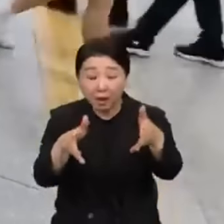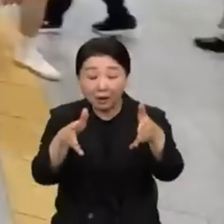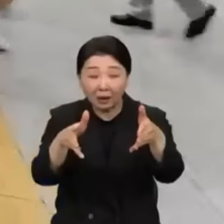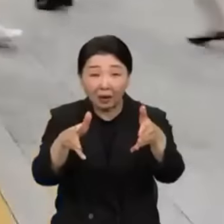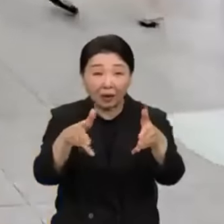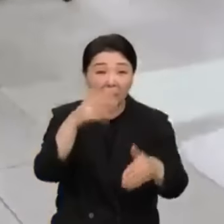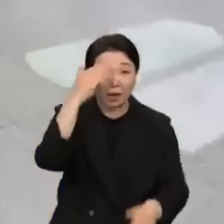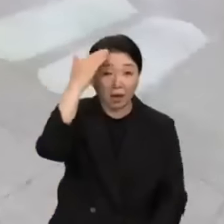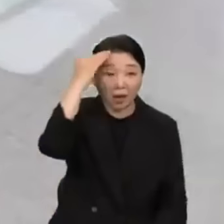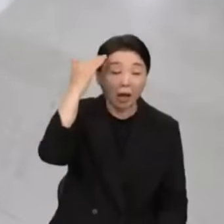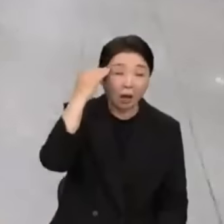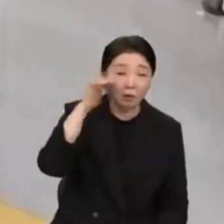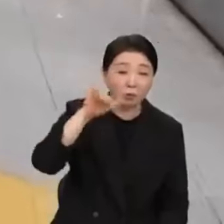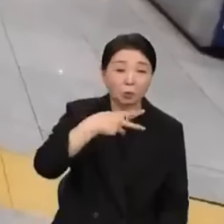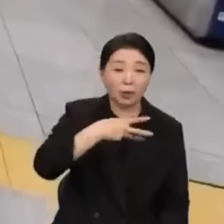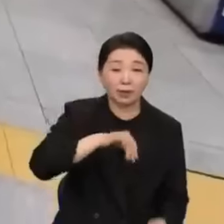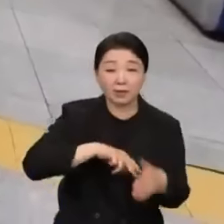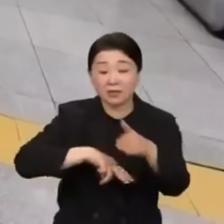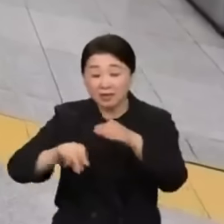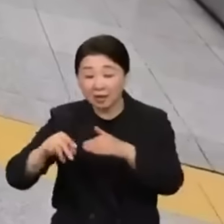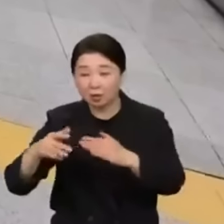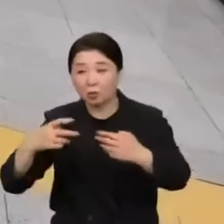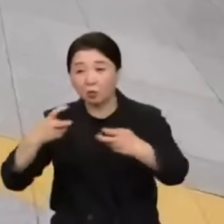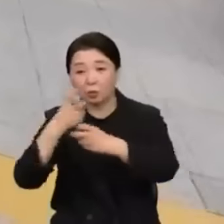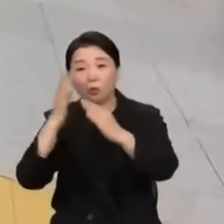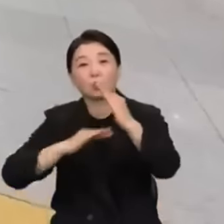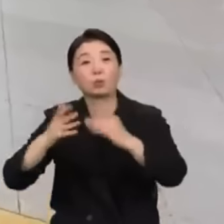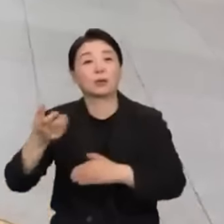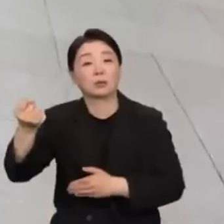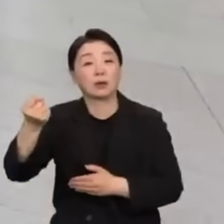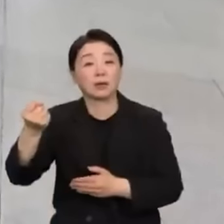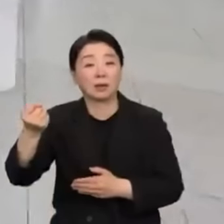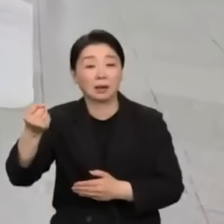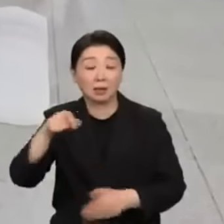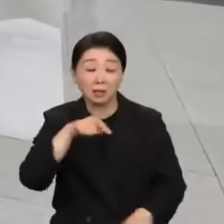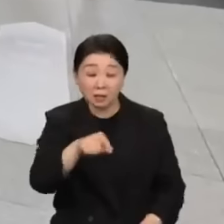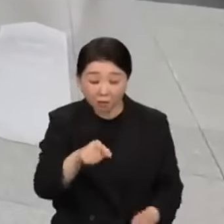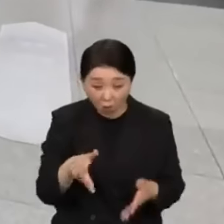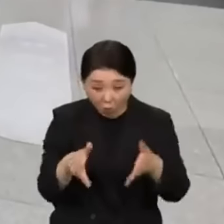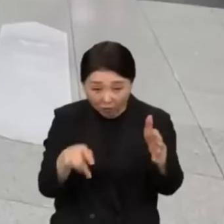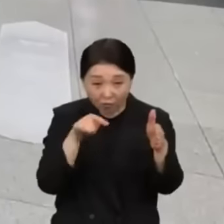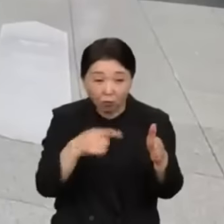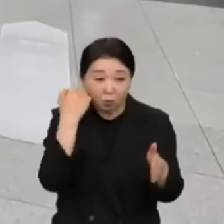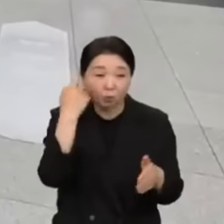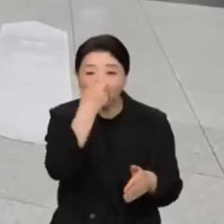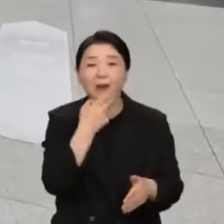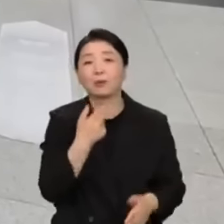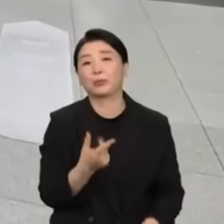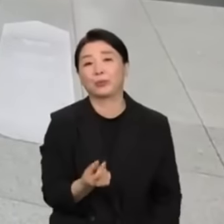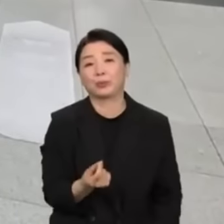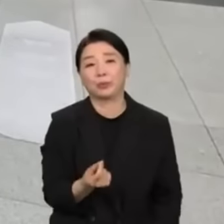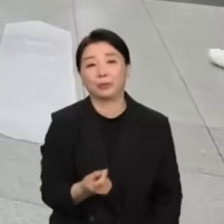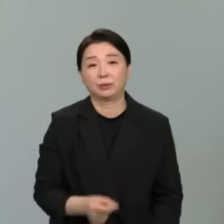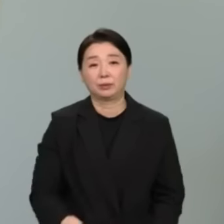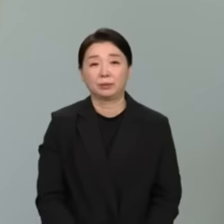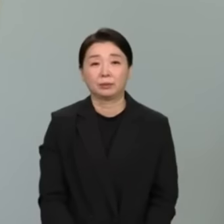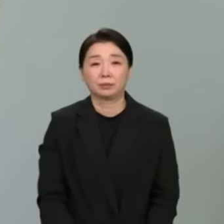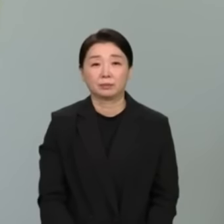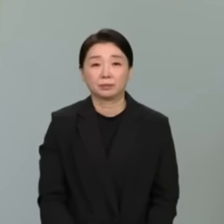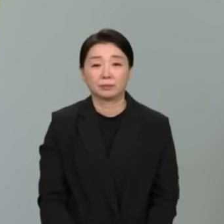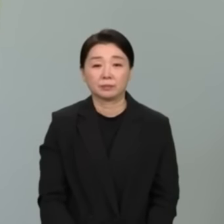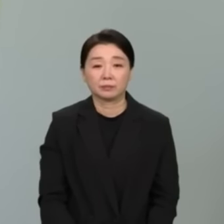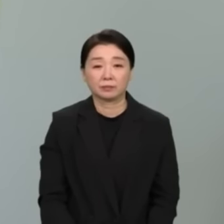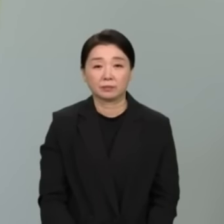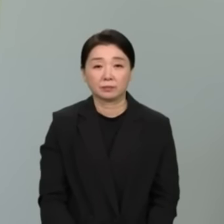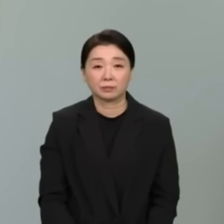관할, 지하철을 타는 이 방향은 서울교통공사 관할입니다. 제가 서 있는 이 환승 통로는 아무도 관리하고 있지 않았습니다.